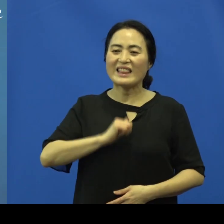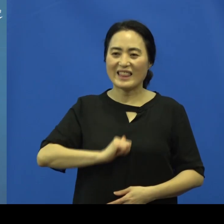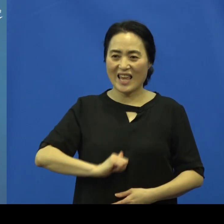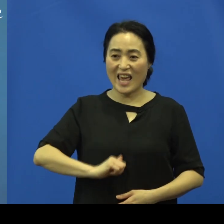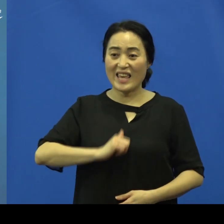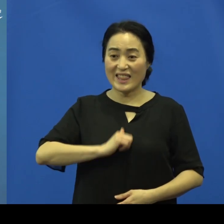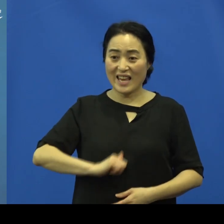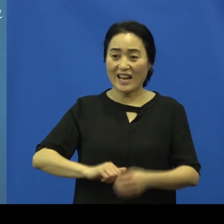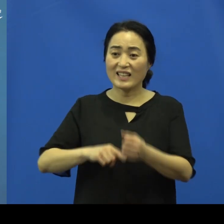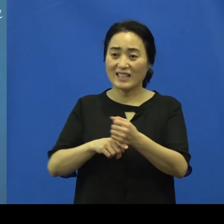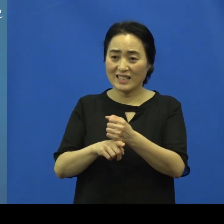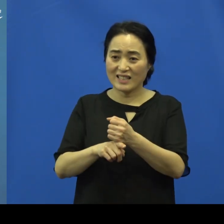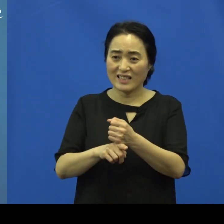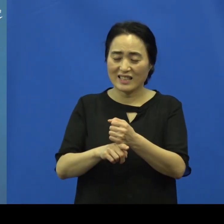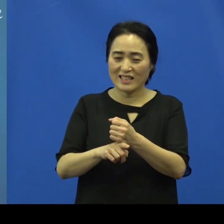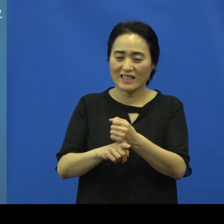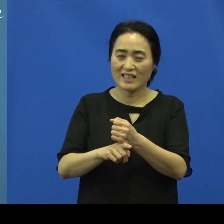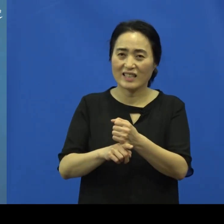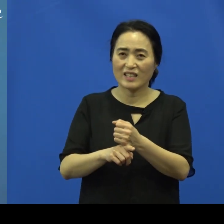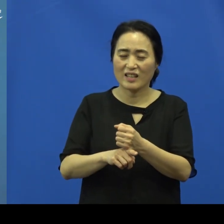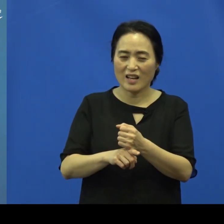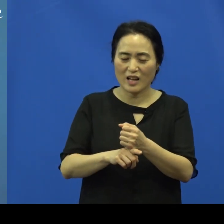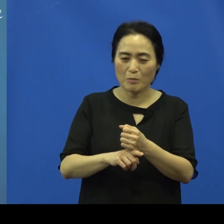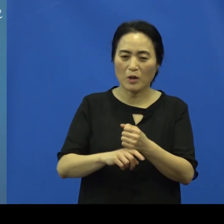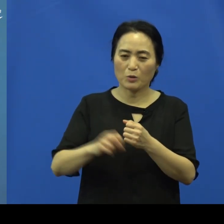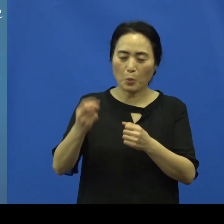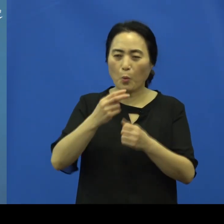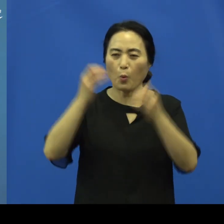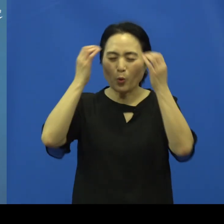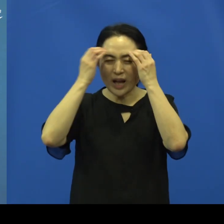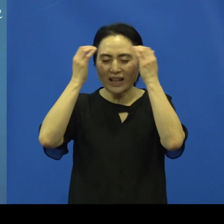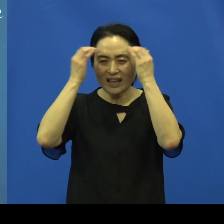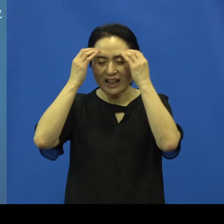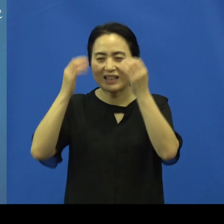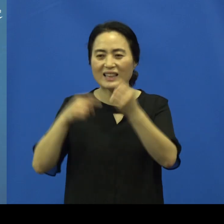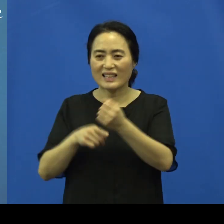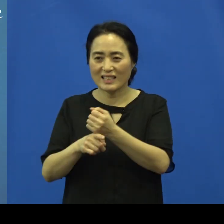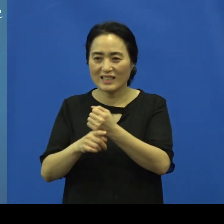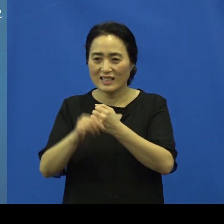그래서 혹은 이 패션을 고난으로도 번역이 되죠.